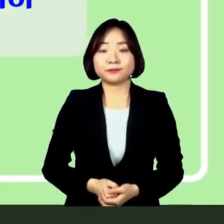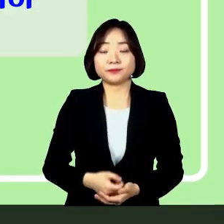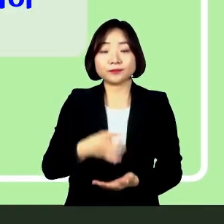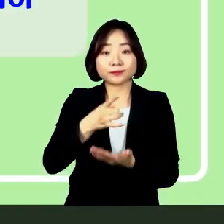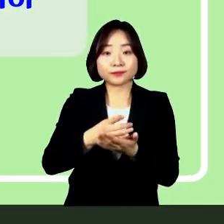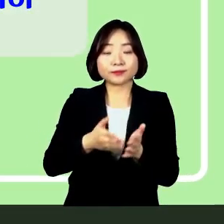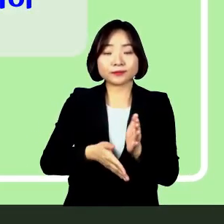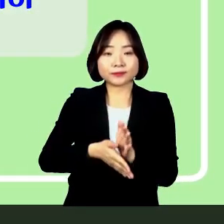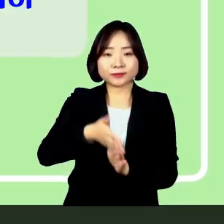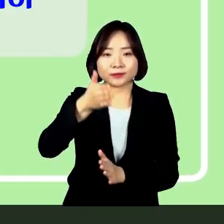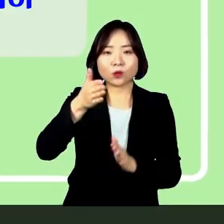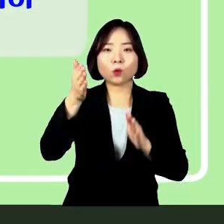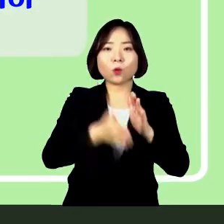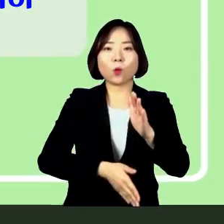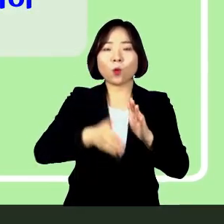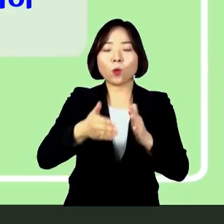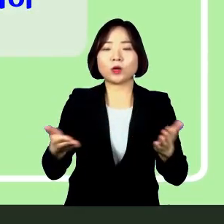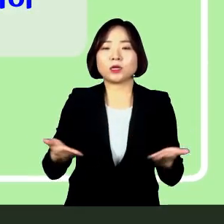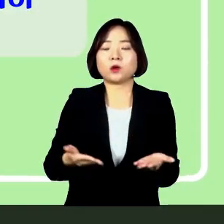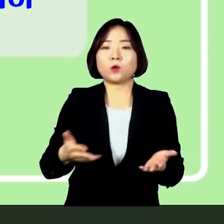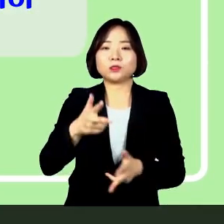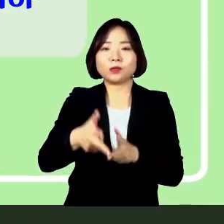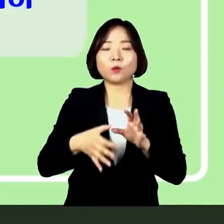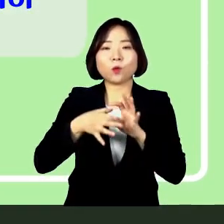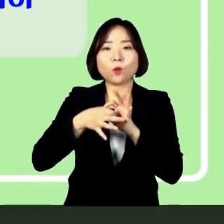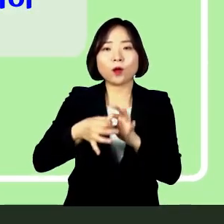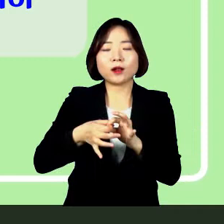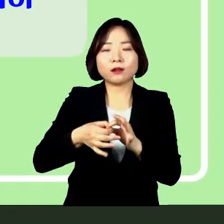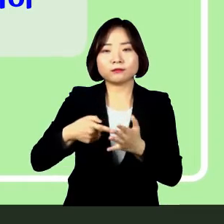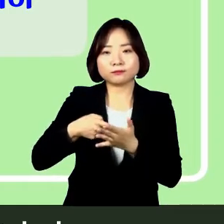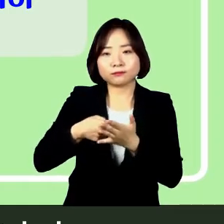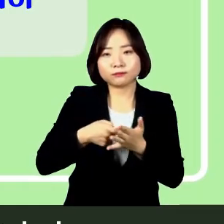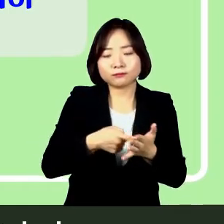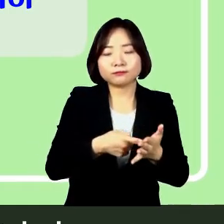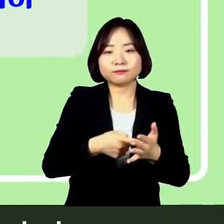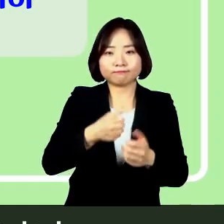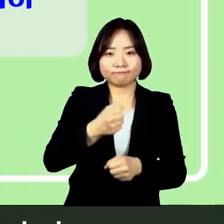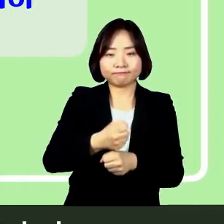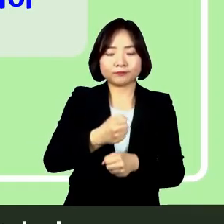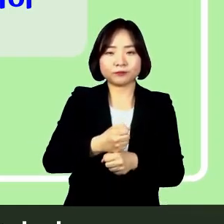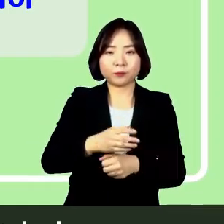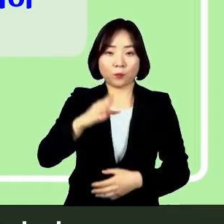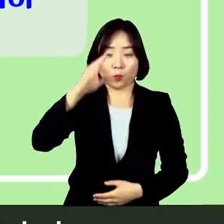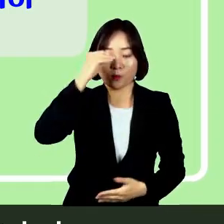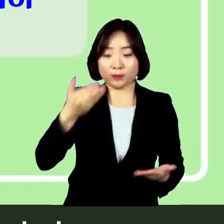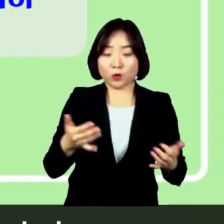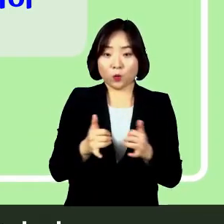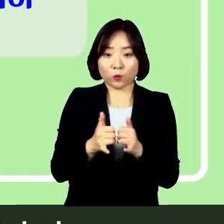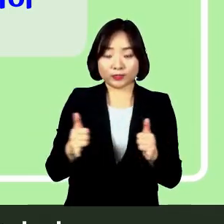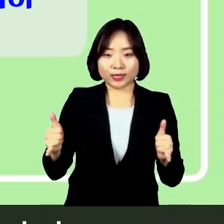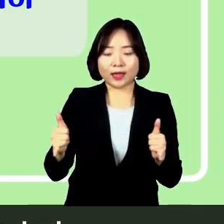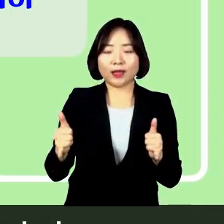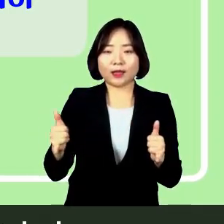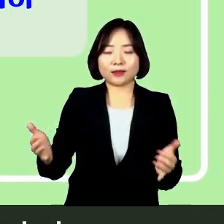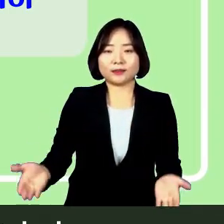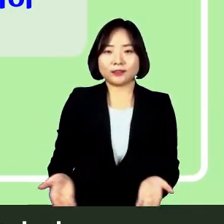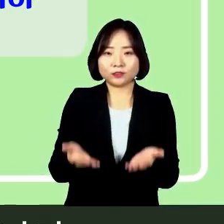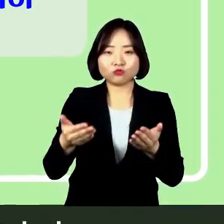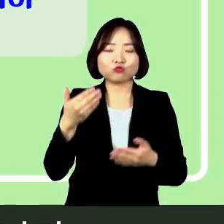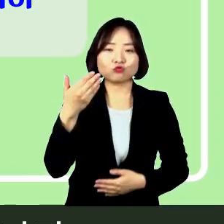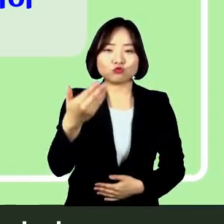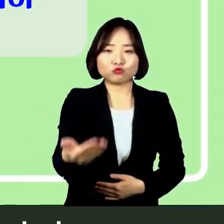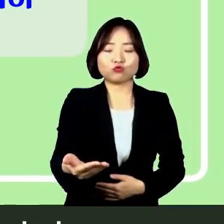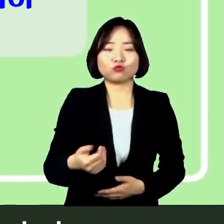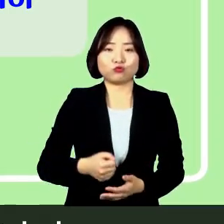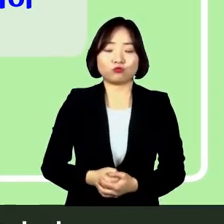춘안시가 천안형 공공근로사업과 관련된 추진단계를 조정하고 모범근로자 사기 진작 방안을 마련해 공공근로사업의